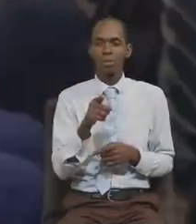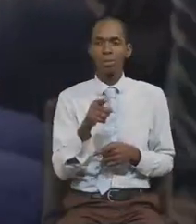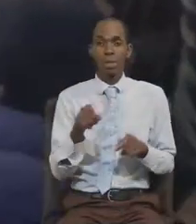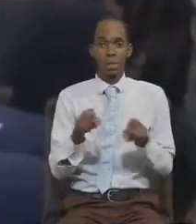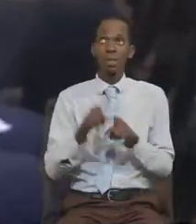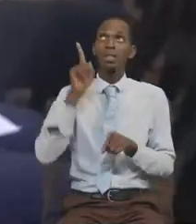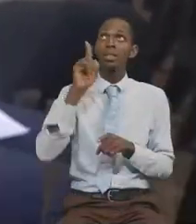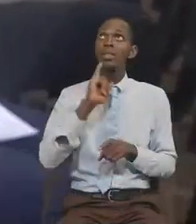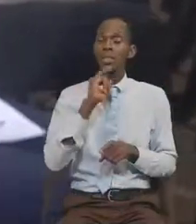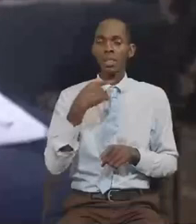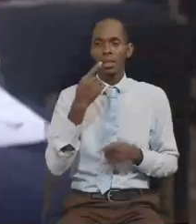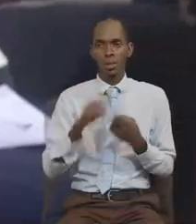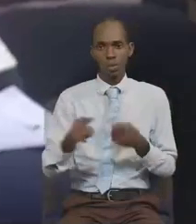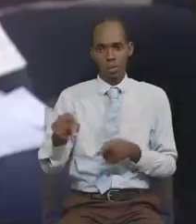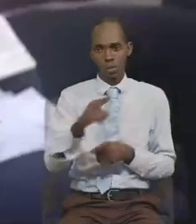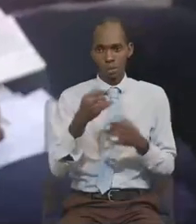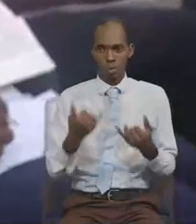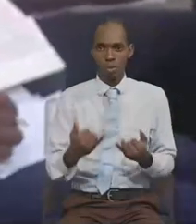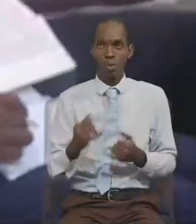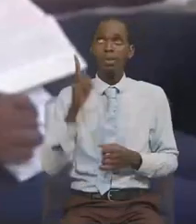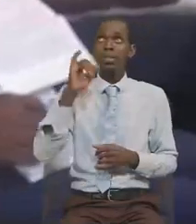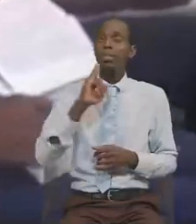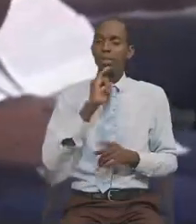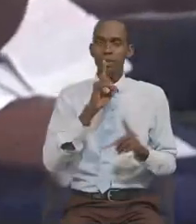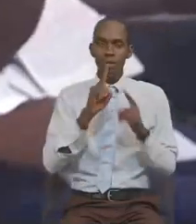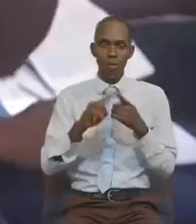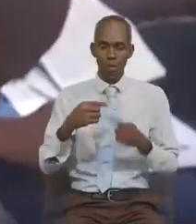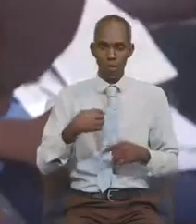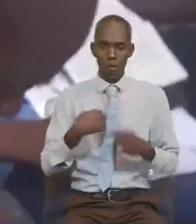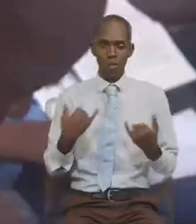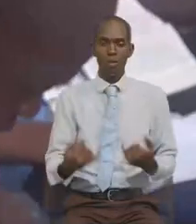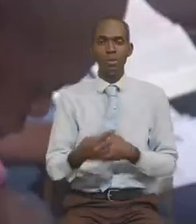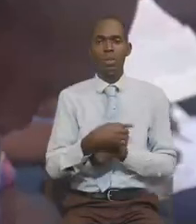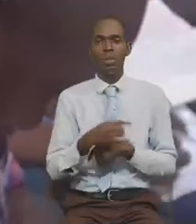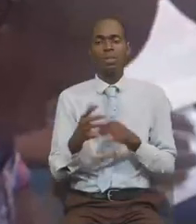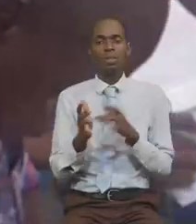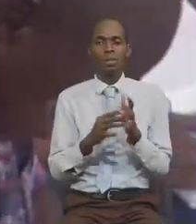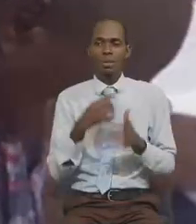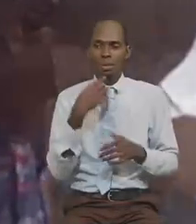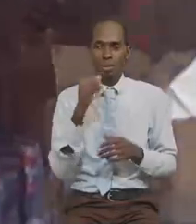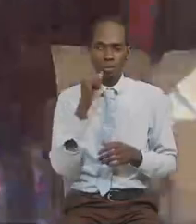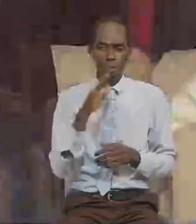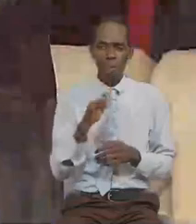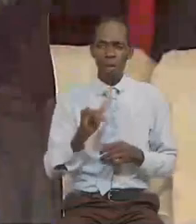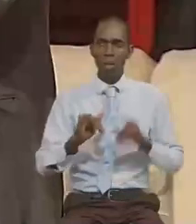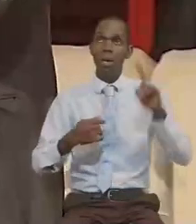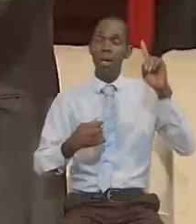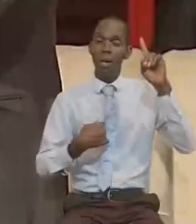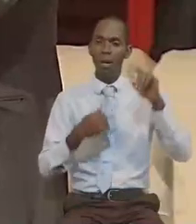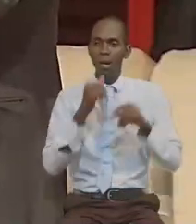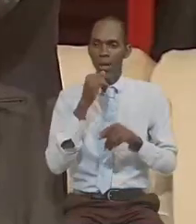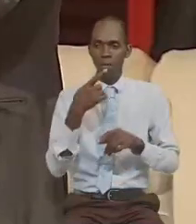aujourd'hui, il me le dit aujourd'hui. Jésus lui dit, je suis la résurrection et la